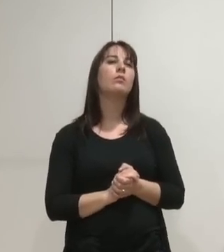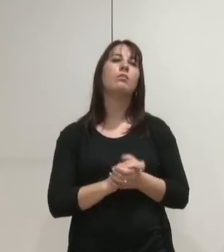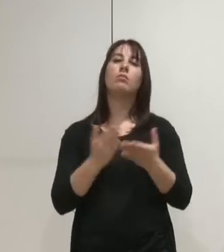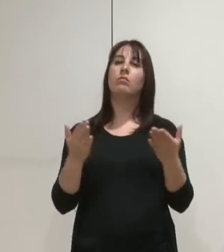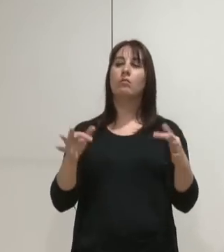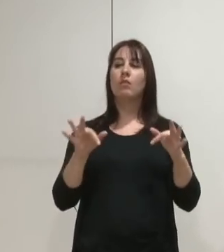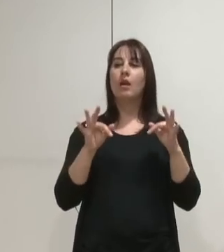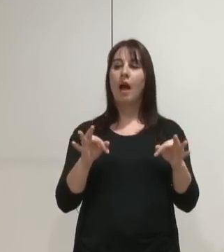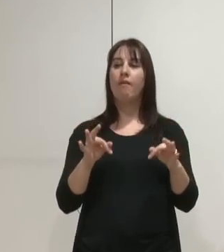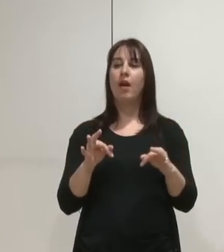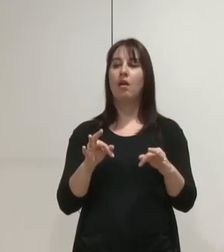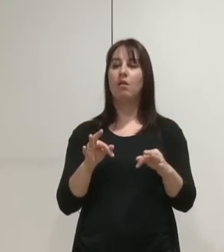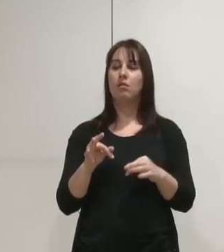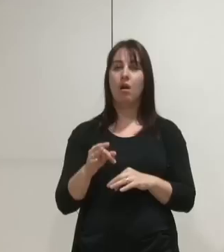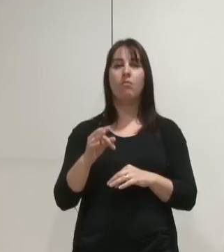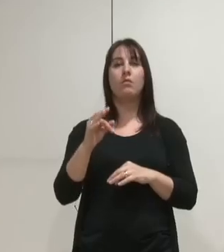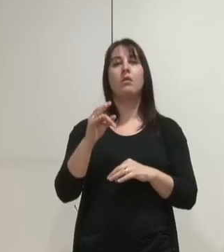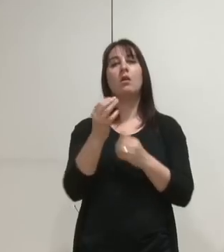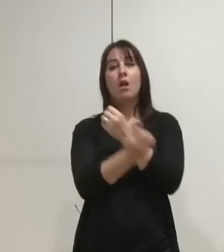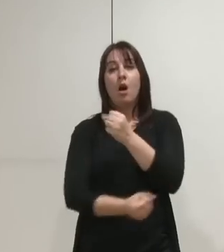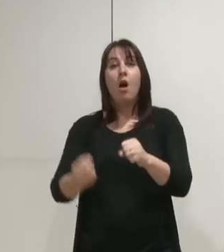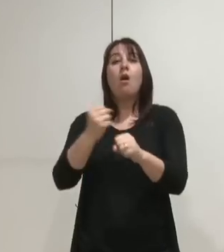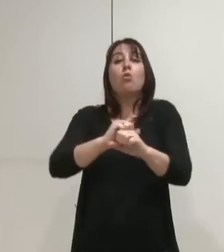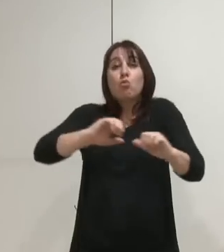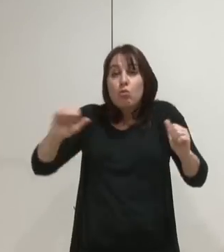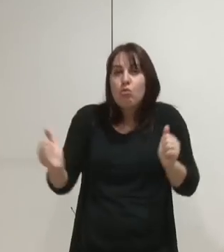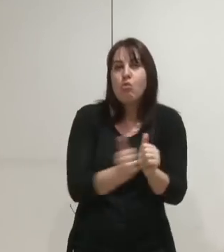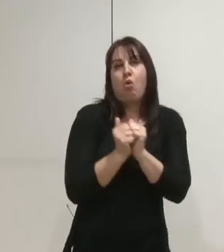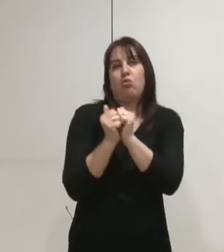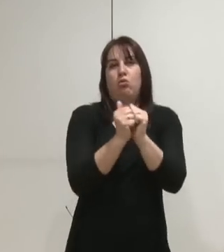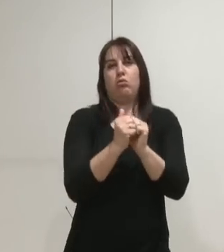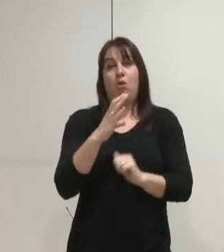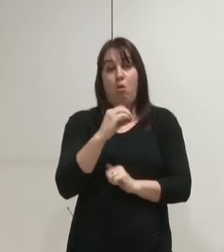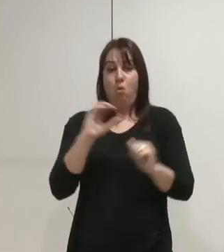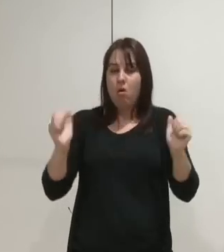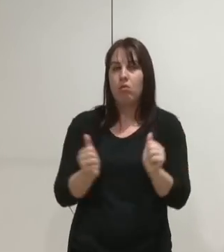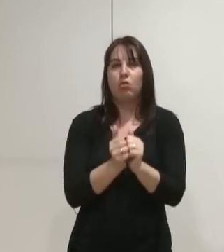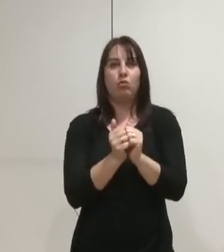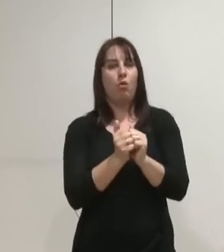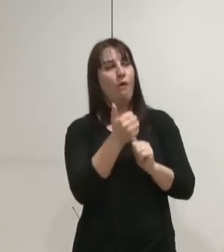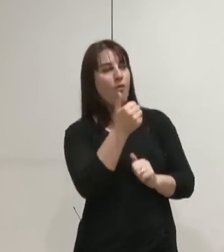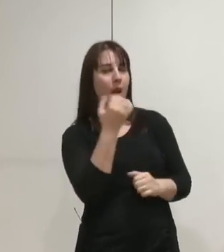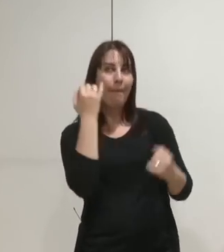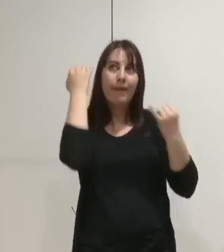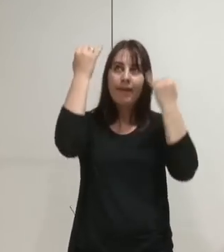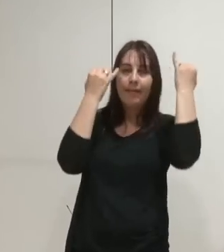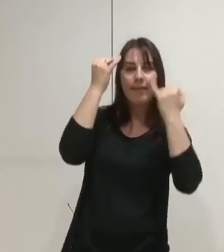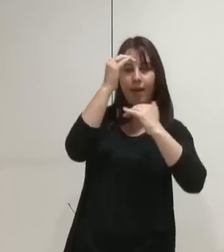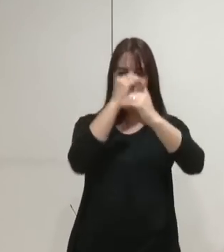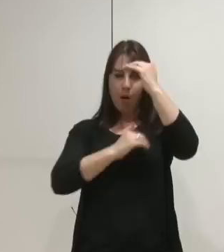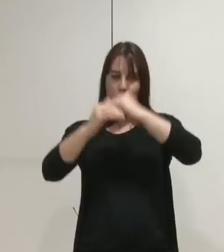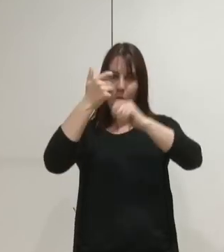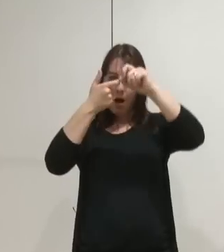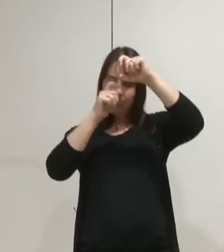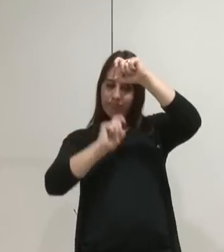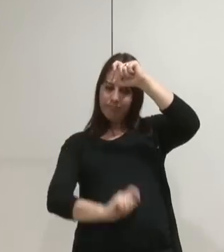la coconstruction que vous avez évoqué vous aviez évoqué sur les idées et sur la programmation